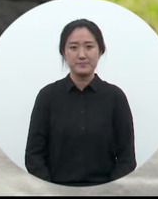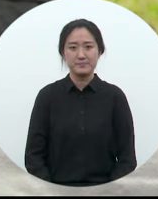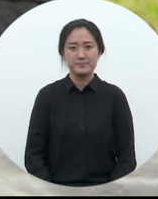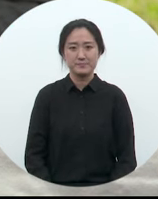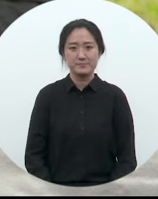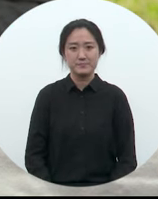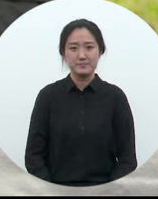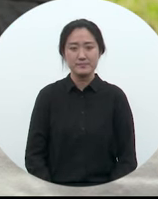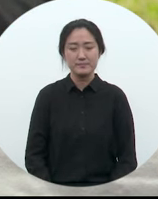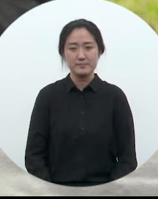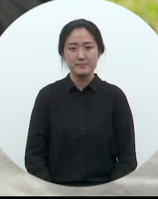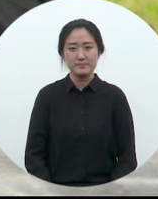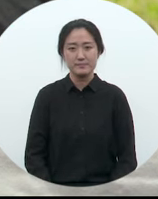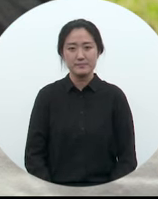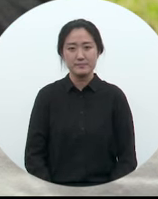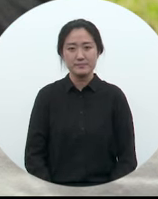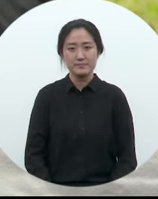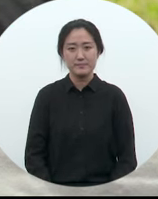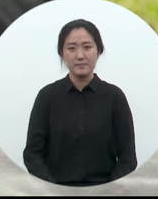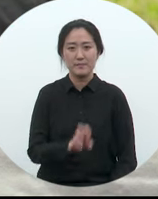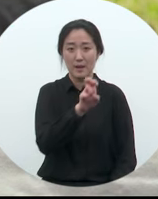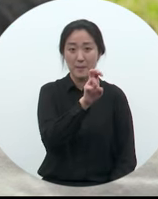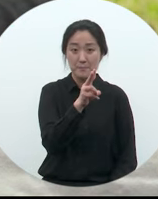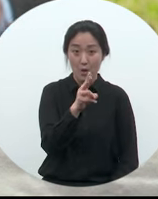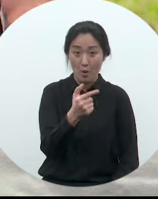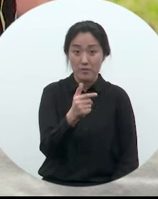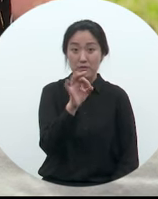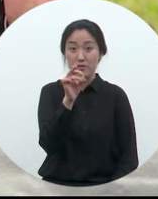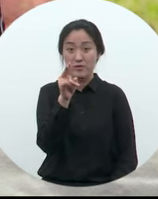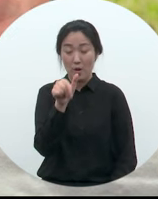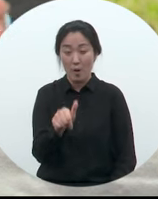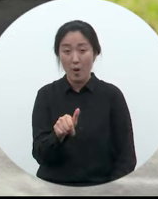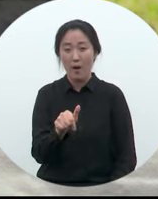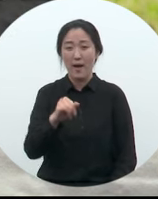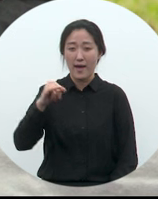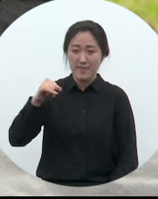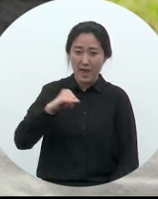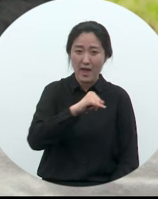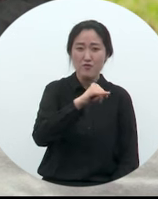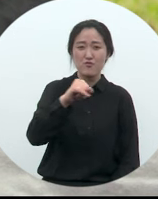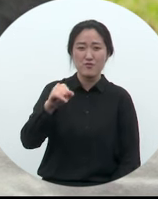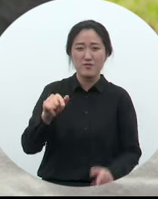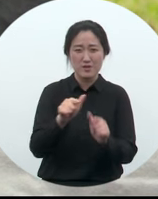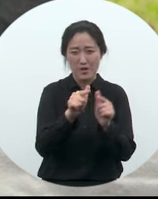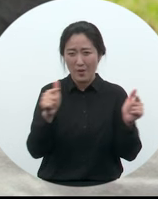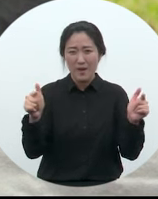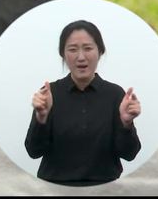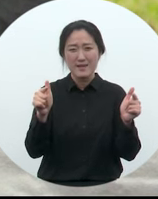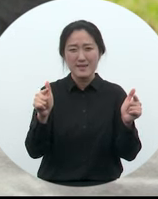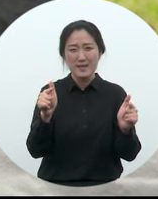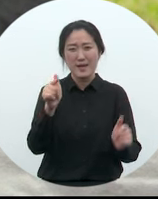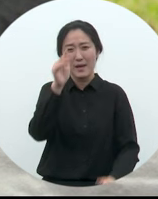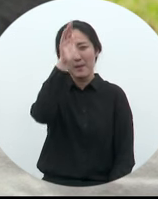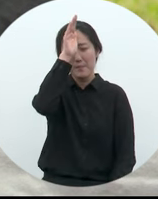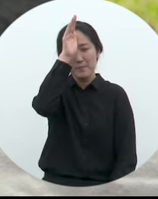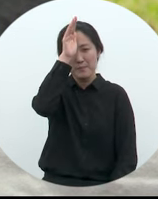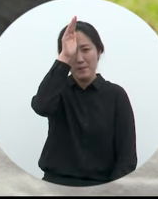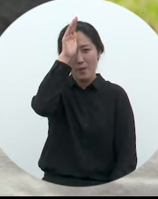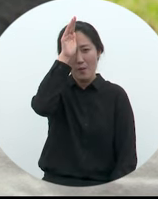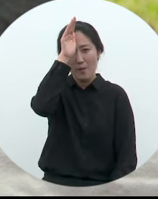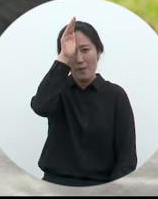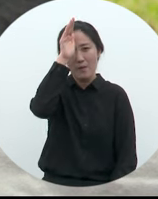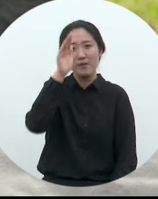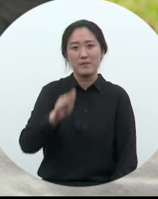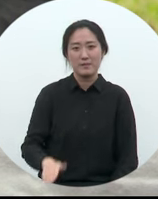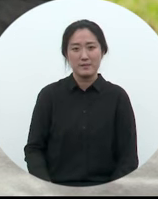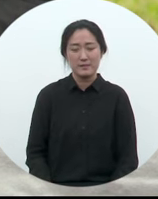경우에 잔병 치레를 많이 할 수가 있습니다. 이 면역이라고 하는 것은 세균이나 곰팡이, 바이러스 이런 것들